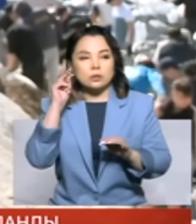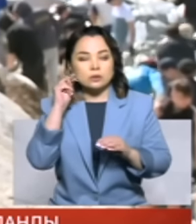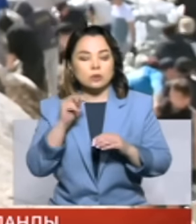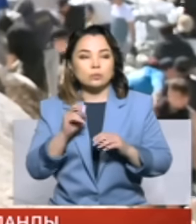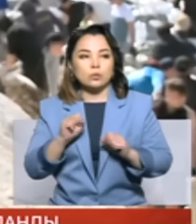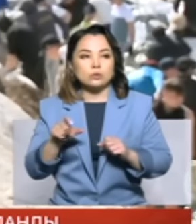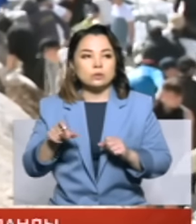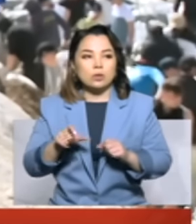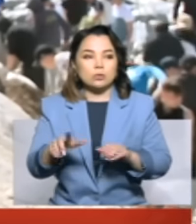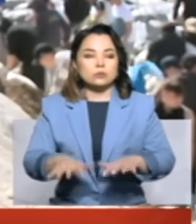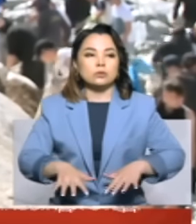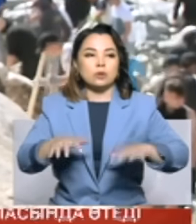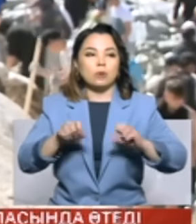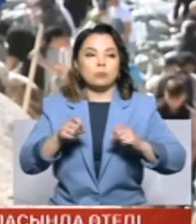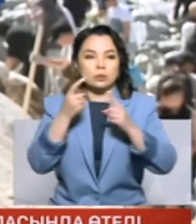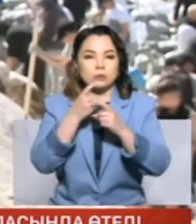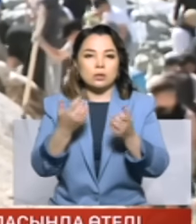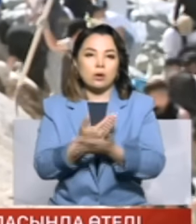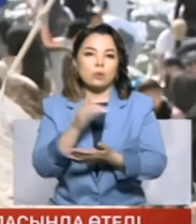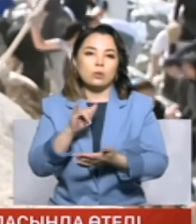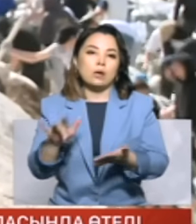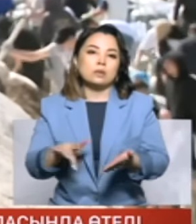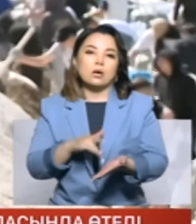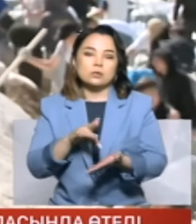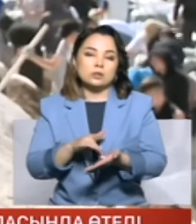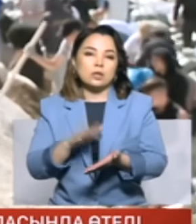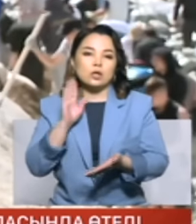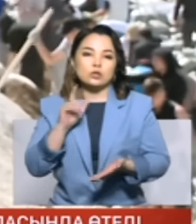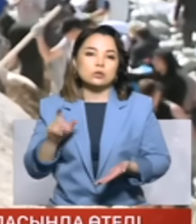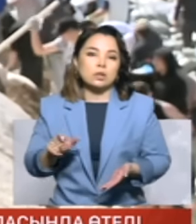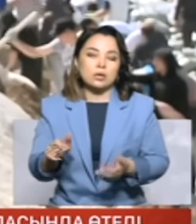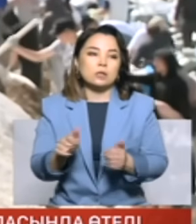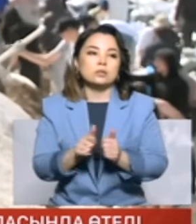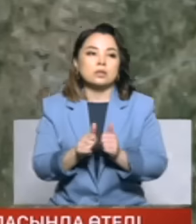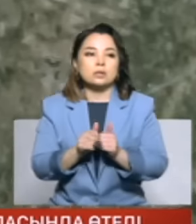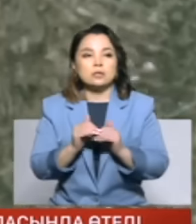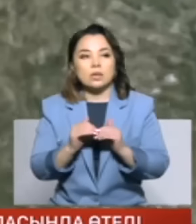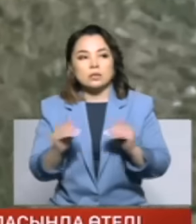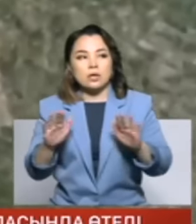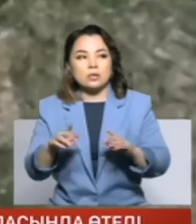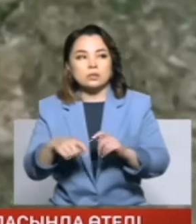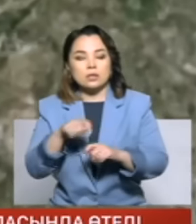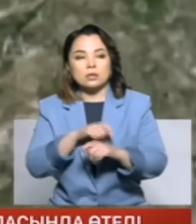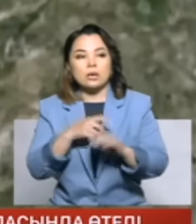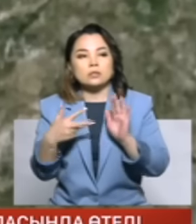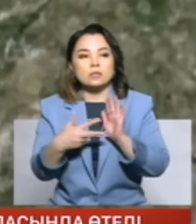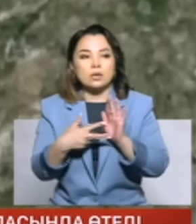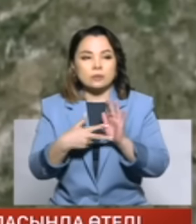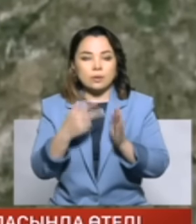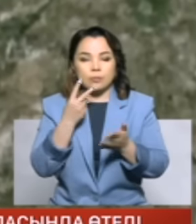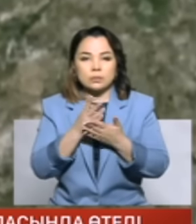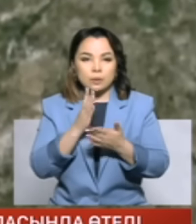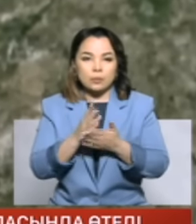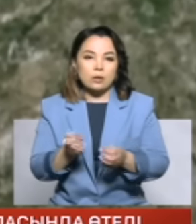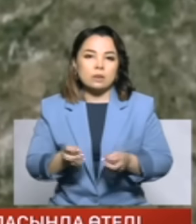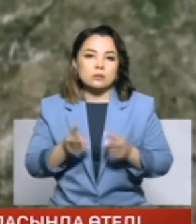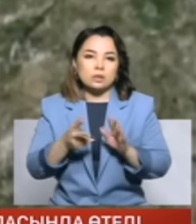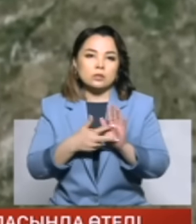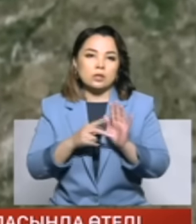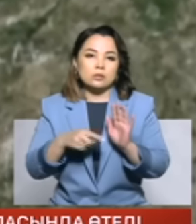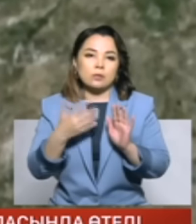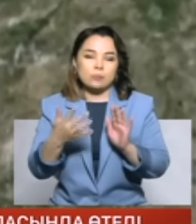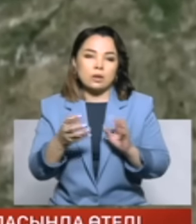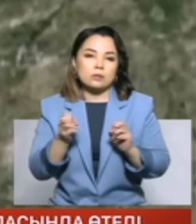бар. Соңғы мәліметке сай, Орал қаласындағы Жайық өзенінің деңгейі 8 метрге жеткен. Қауіпті деңгей 8,5 метр